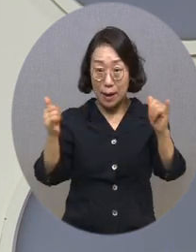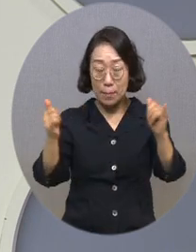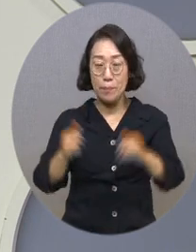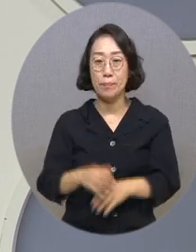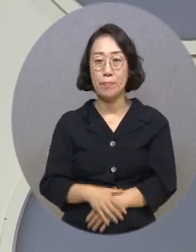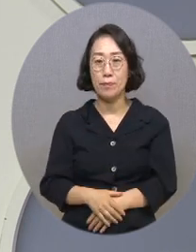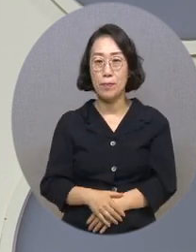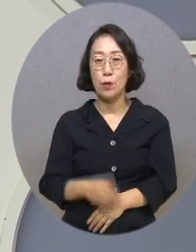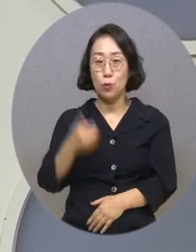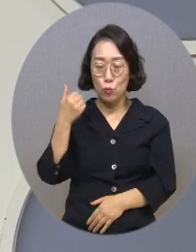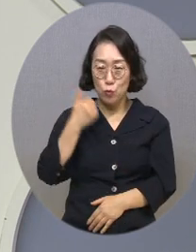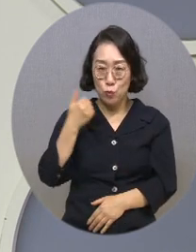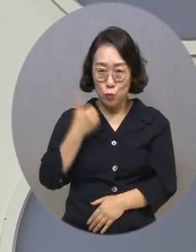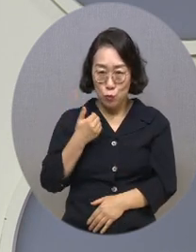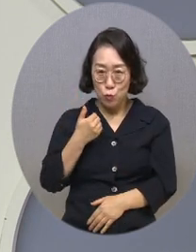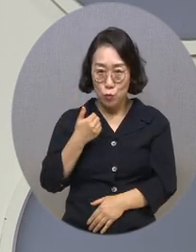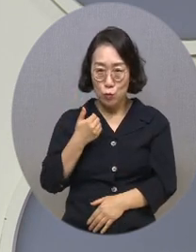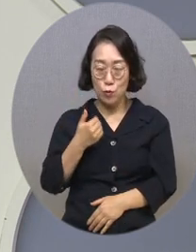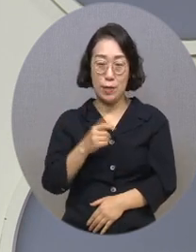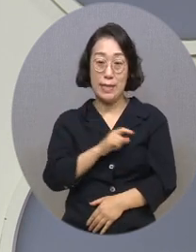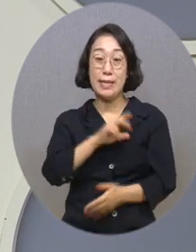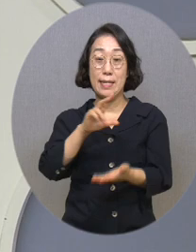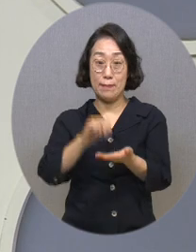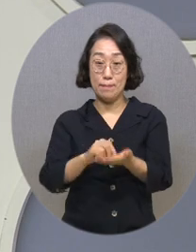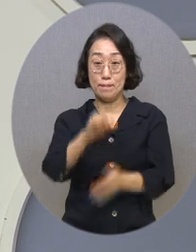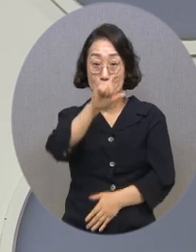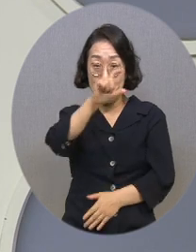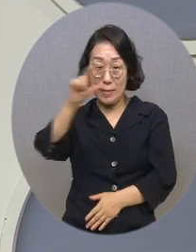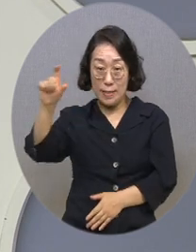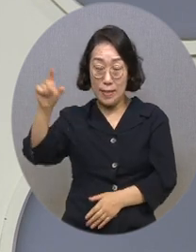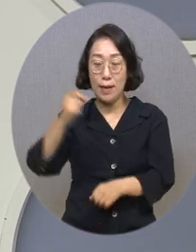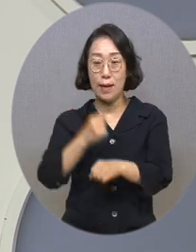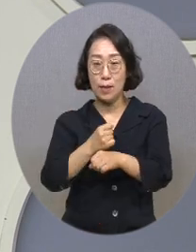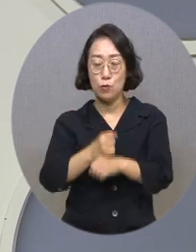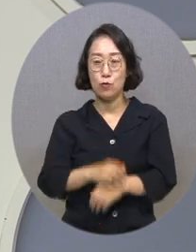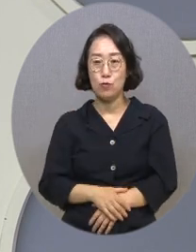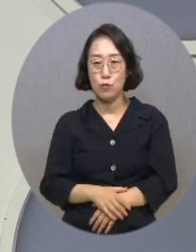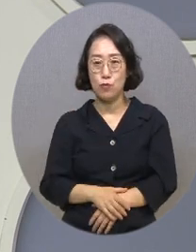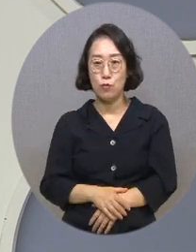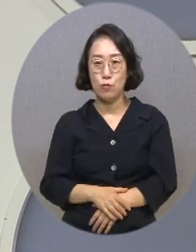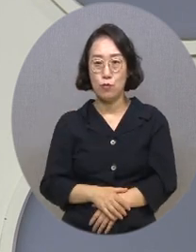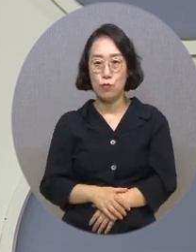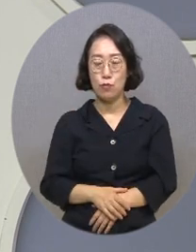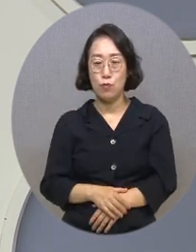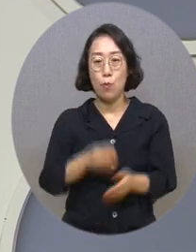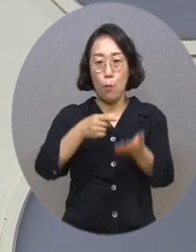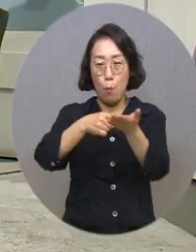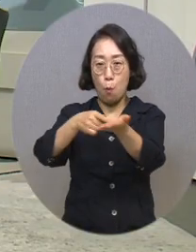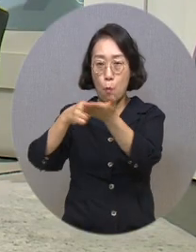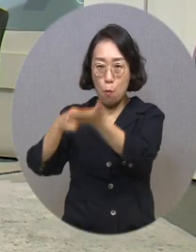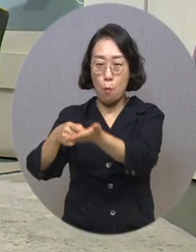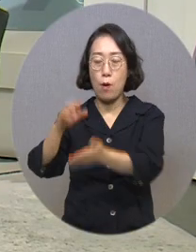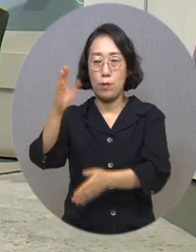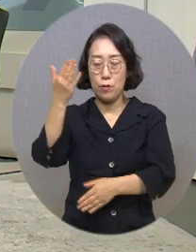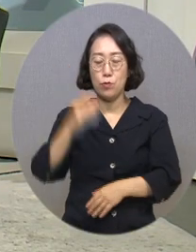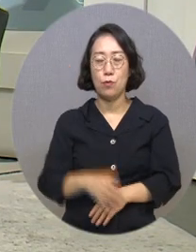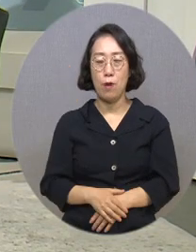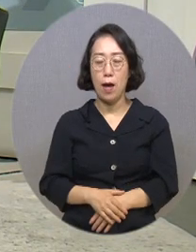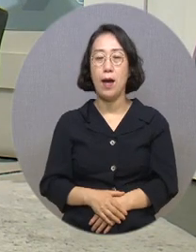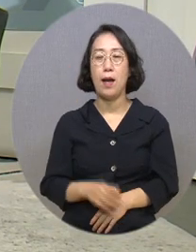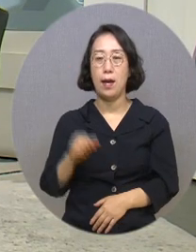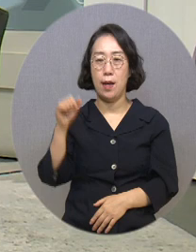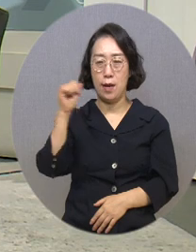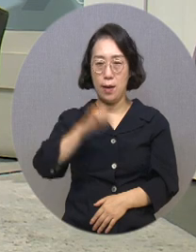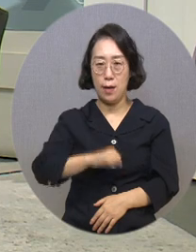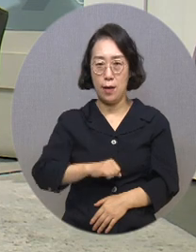만난 누구누구누구 이렇게 이런 식으로 전환이 돼갖고 이 일을 한 것 같아요. 그러니까 오늘